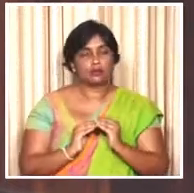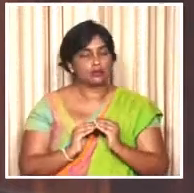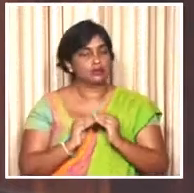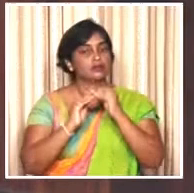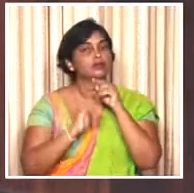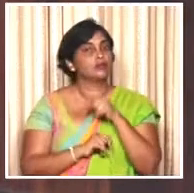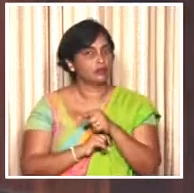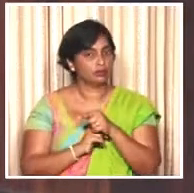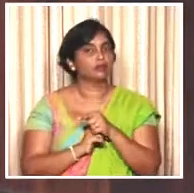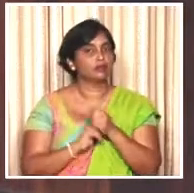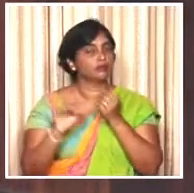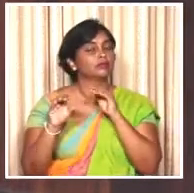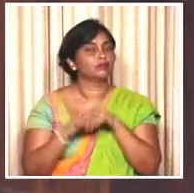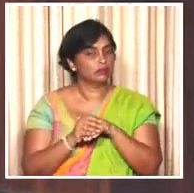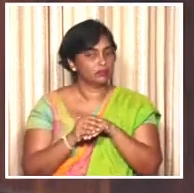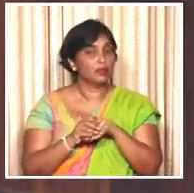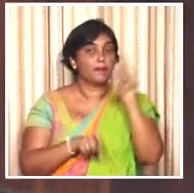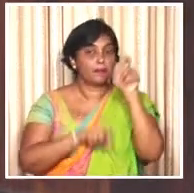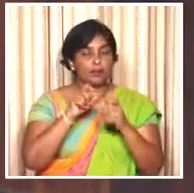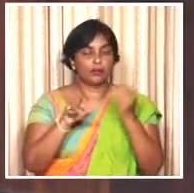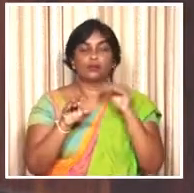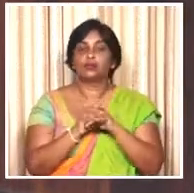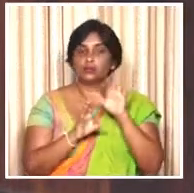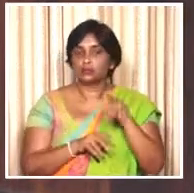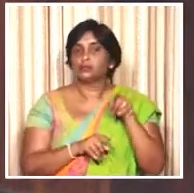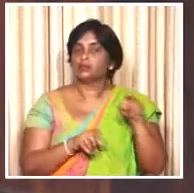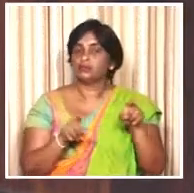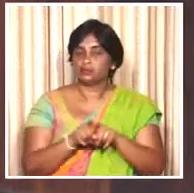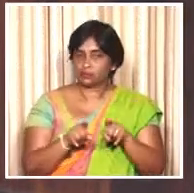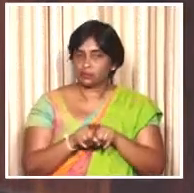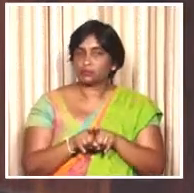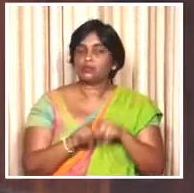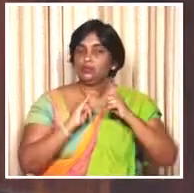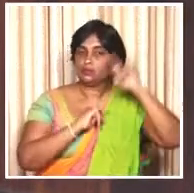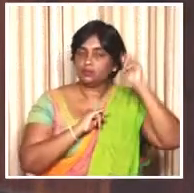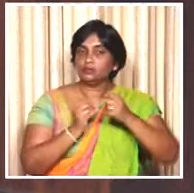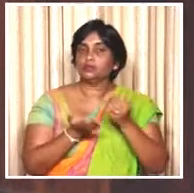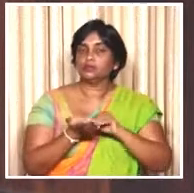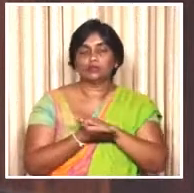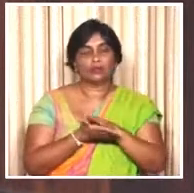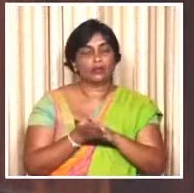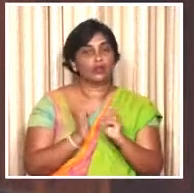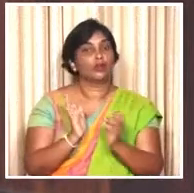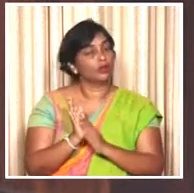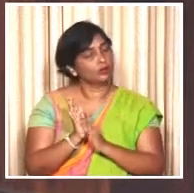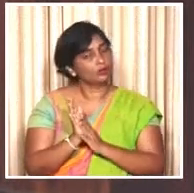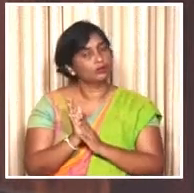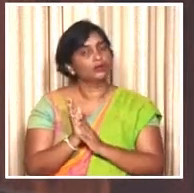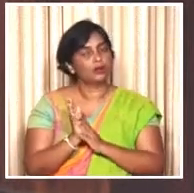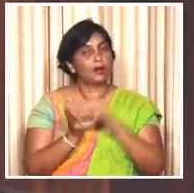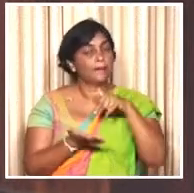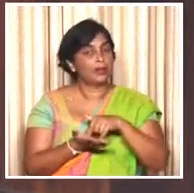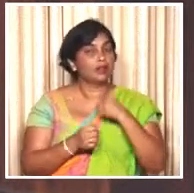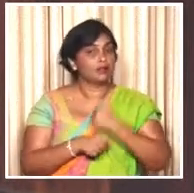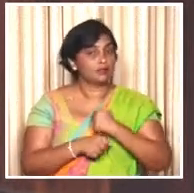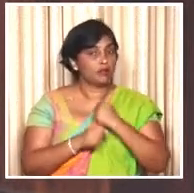කරා දායක වන පිරිසක් බිහි කරන ඒ වගේම විශ්වවිද්‍යාල ප්‍රතිපාදන කොමිසම නැත්නම් මධ්‍යම